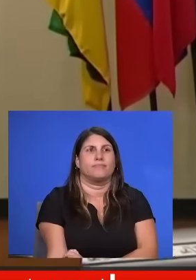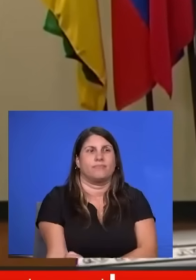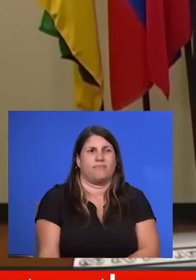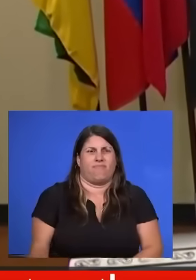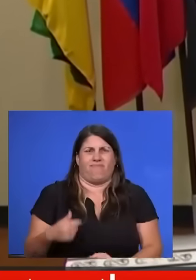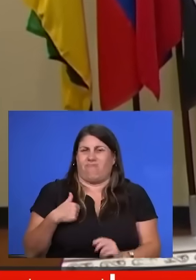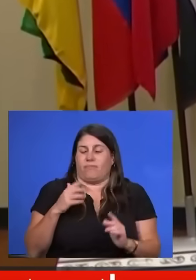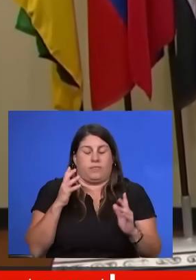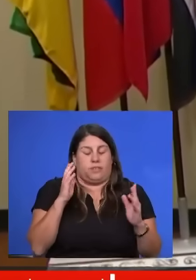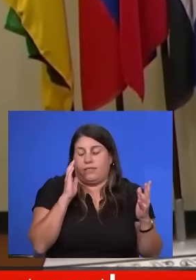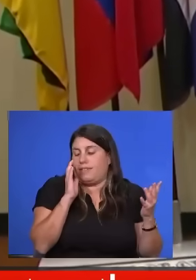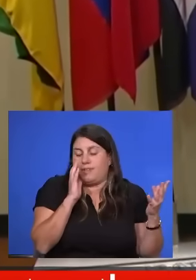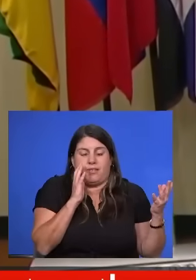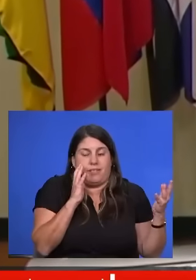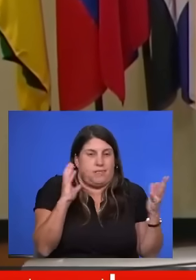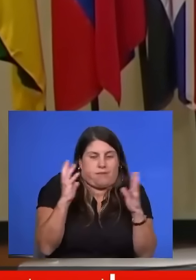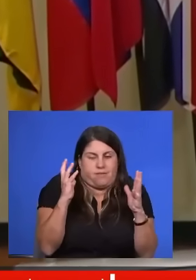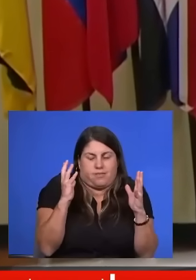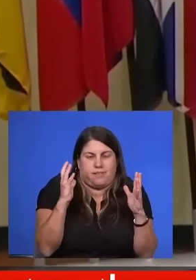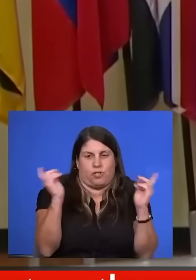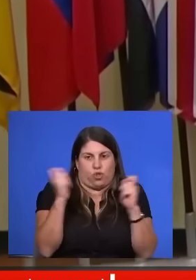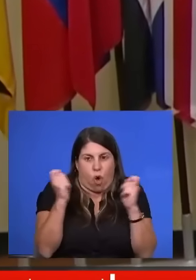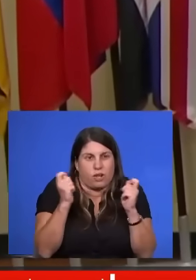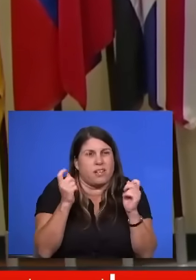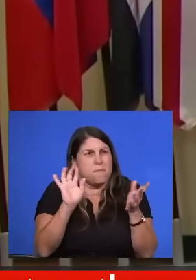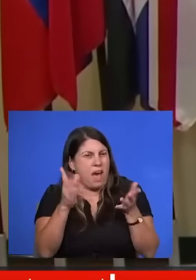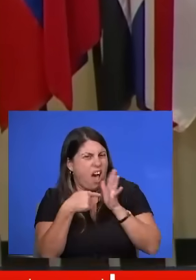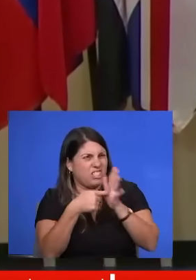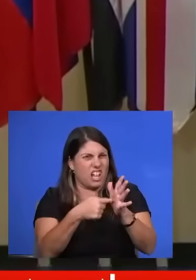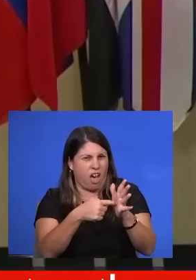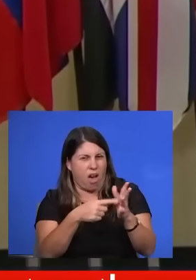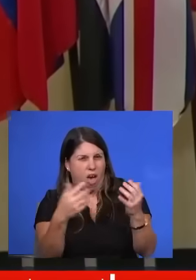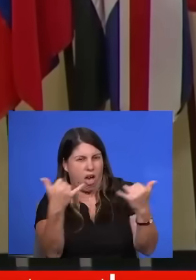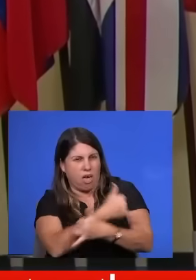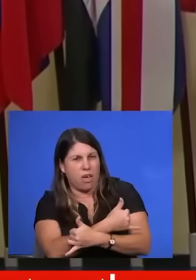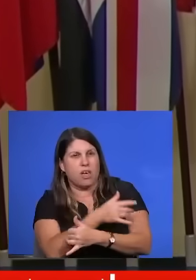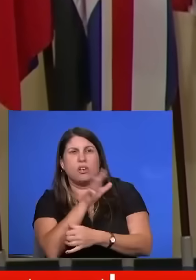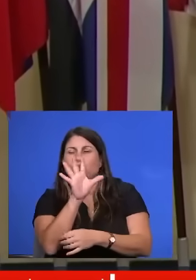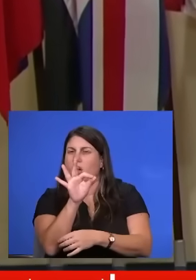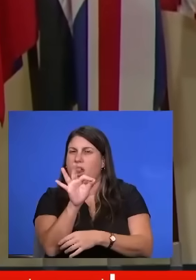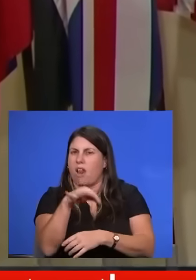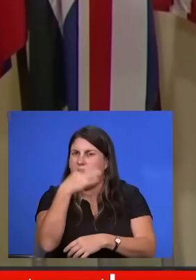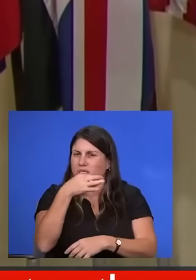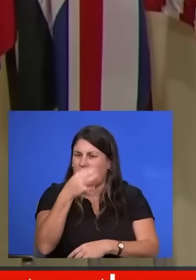the misrepresentations by some of my statement yesterday in the Security Council,